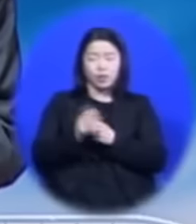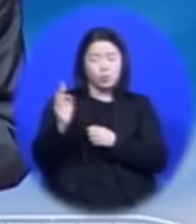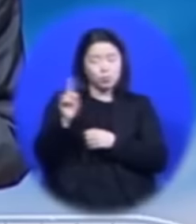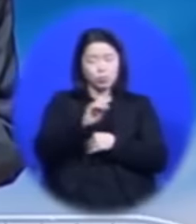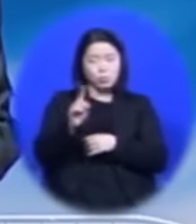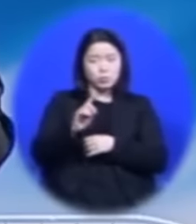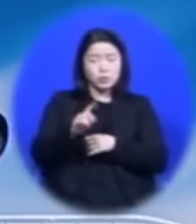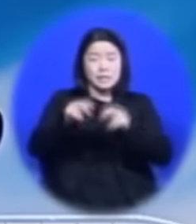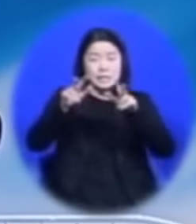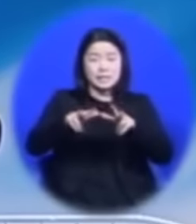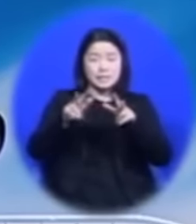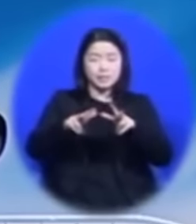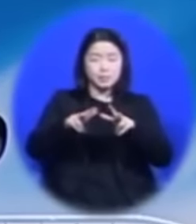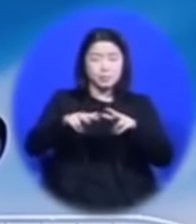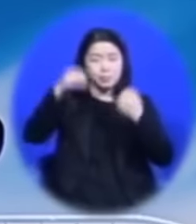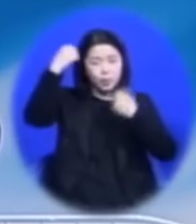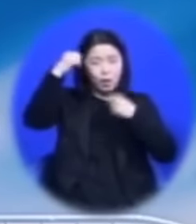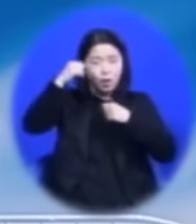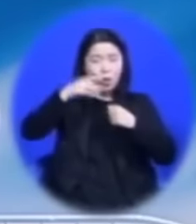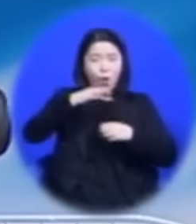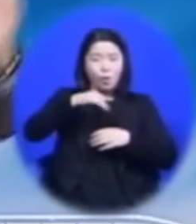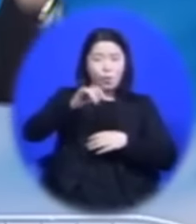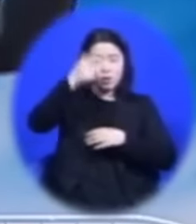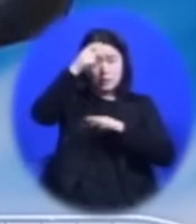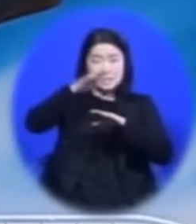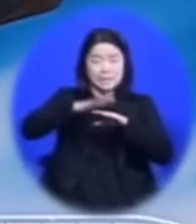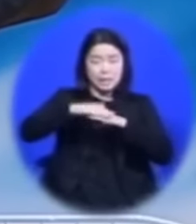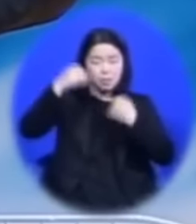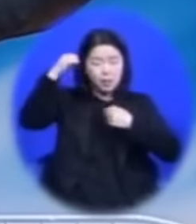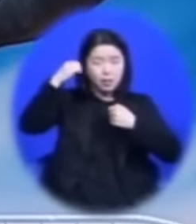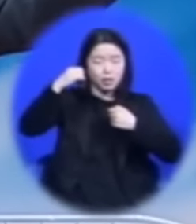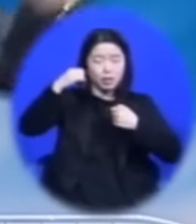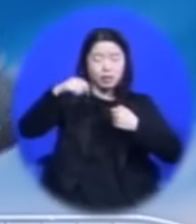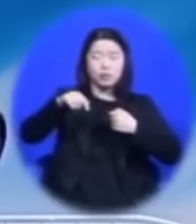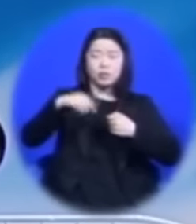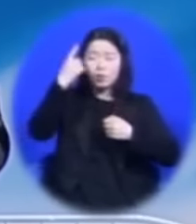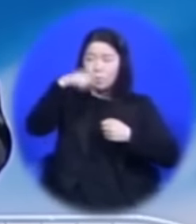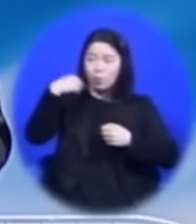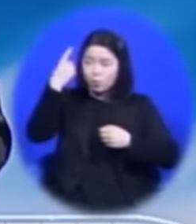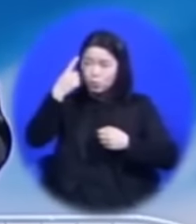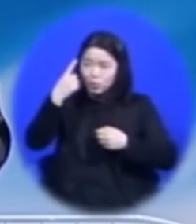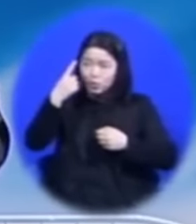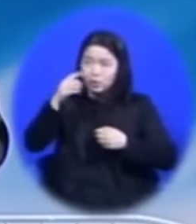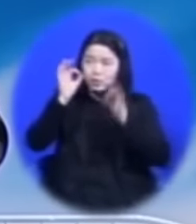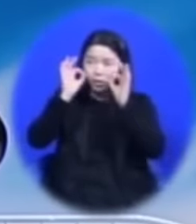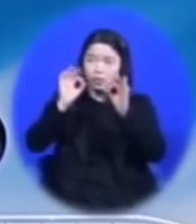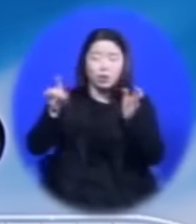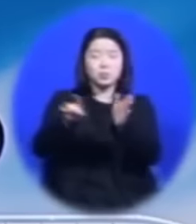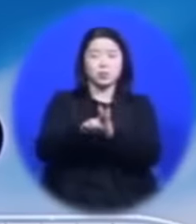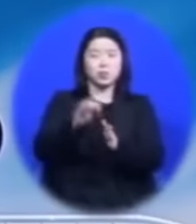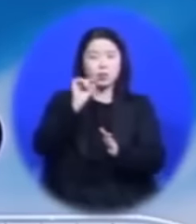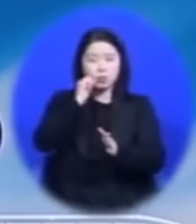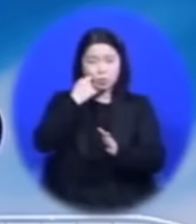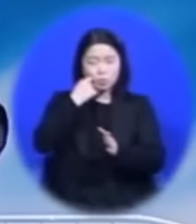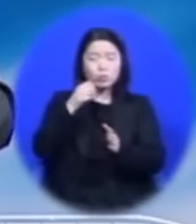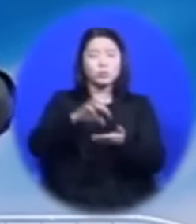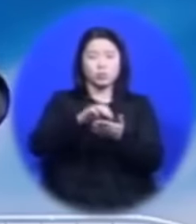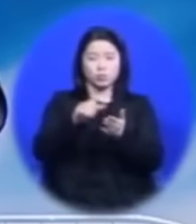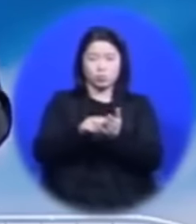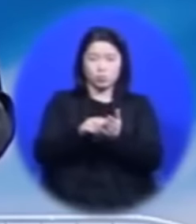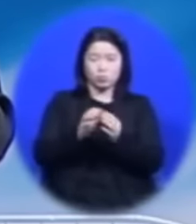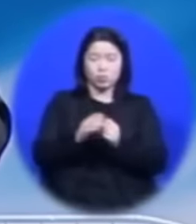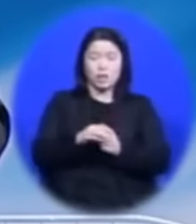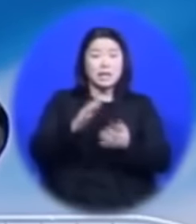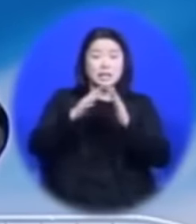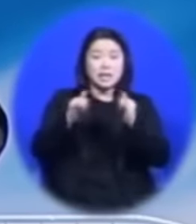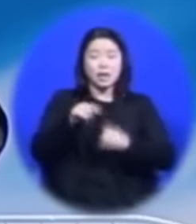도무지 지금 워십에 나와 있는 그 자매가 그 얼굴이었다는 게 믿어지지가 않았어요. 사람이 이렇게